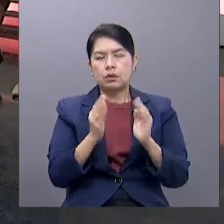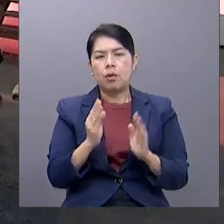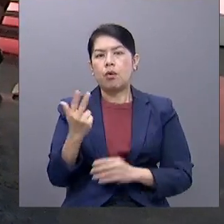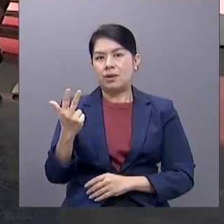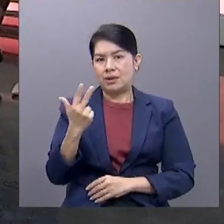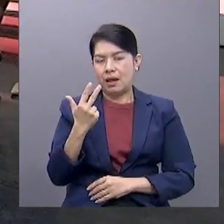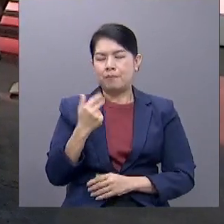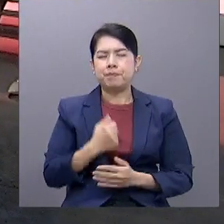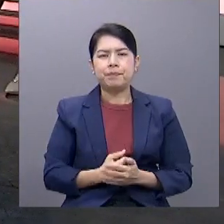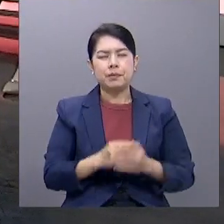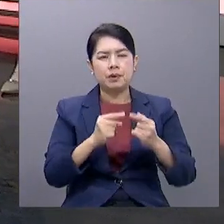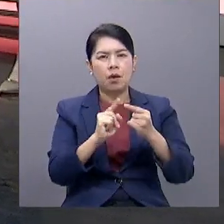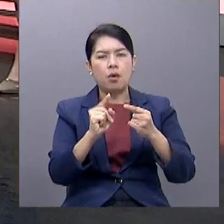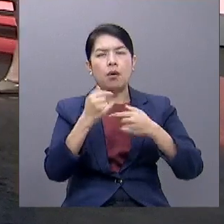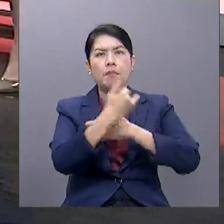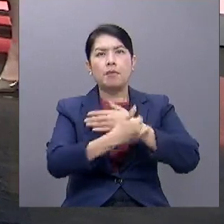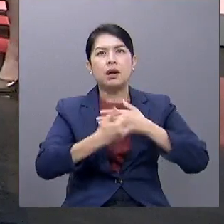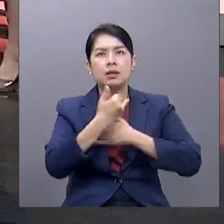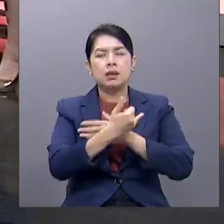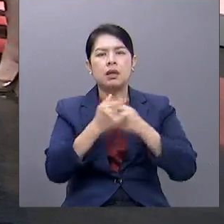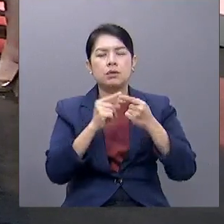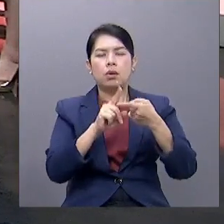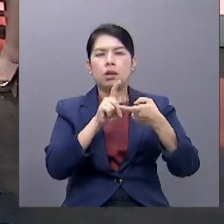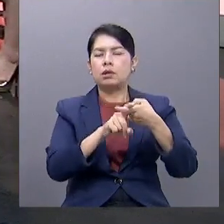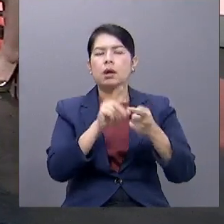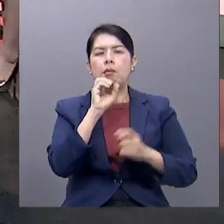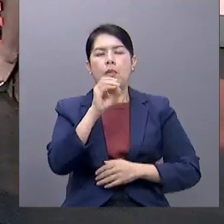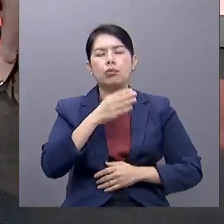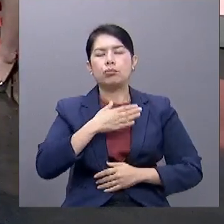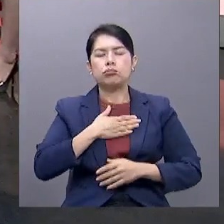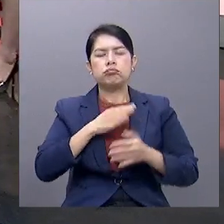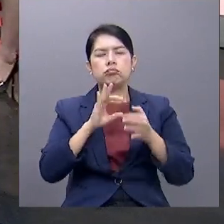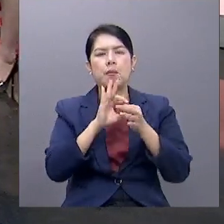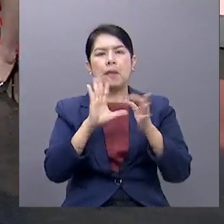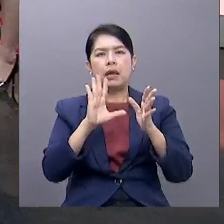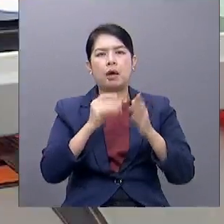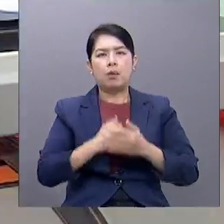การรัสเซียยืนยันนะคะว่า ไม่ได้เกี่ยวข้องกับเหตุการณ์ที่เกิดขึ้นค่ะ ค่ะขอบคุณคุณสวรักษ์ค่ะ